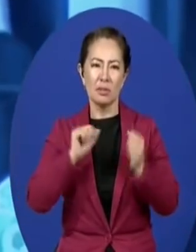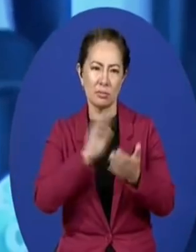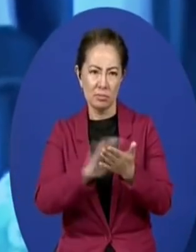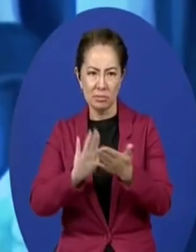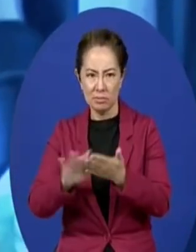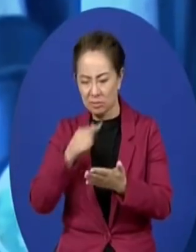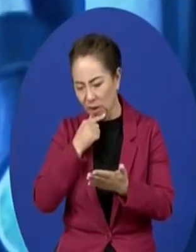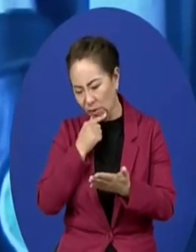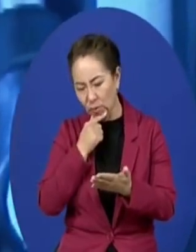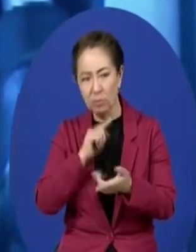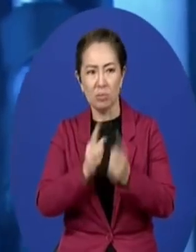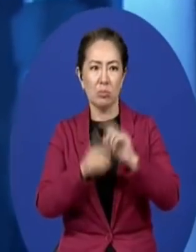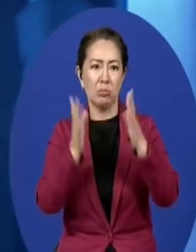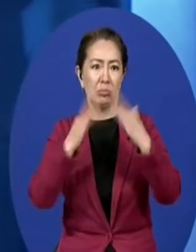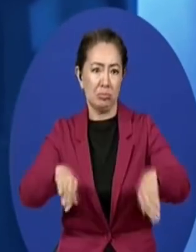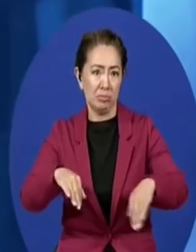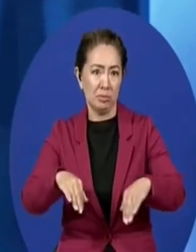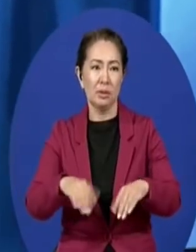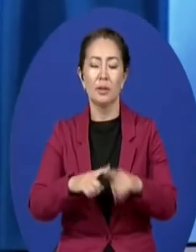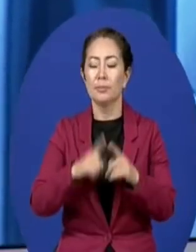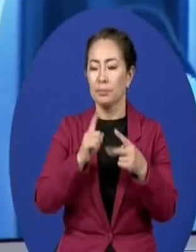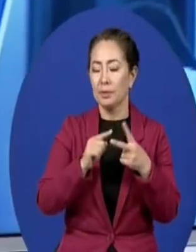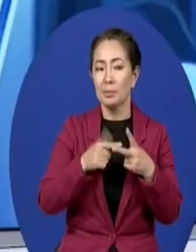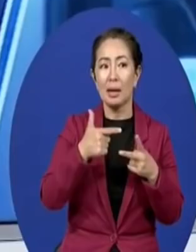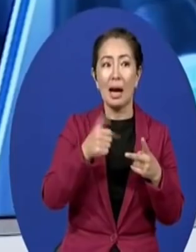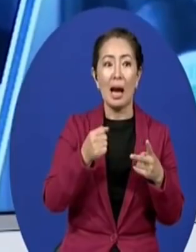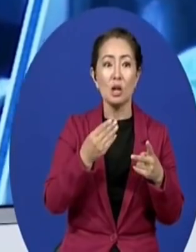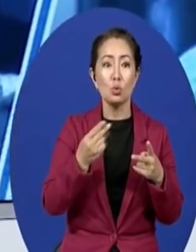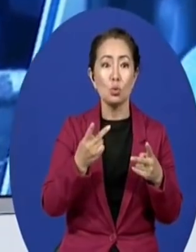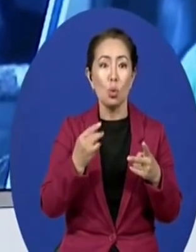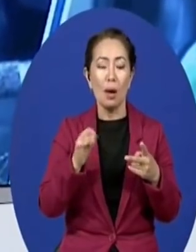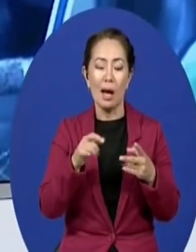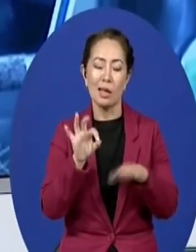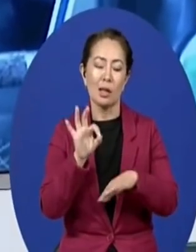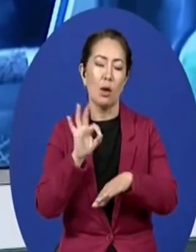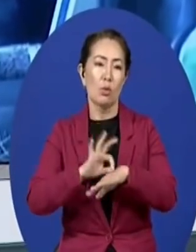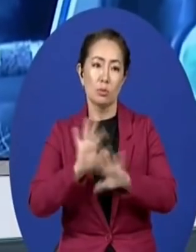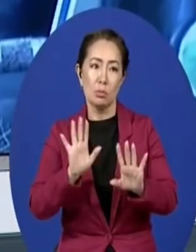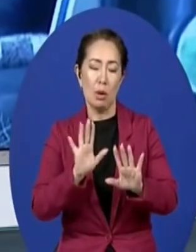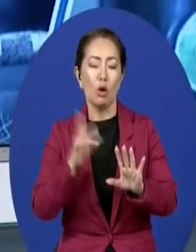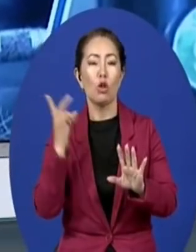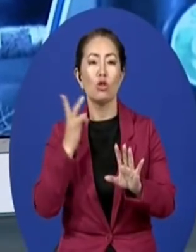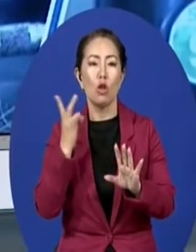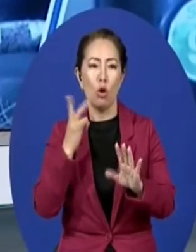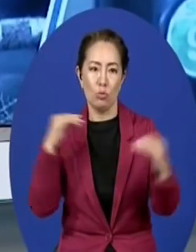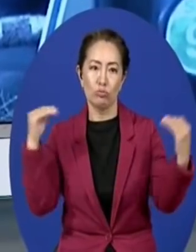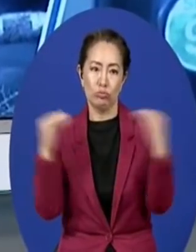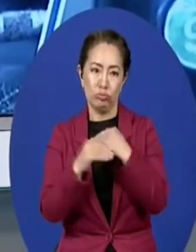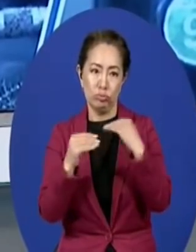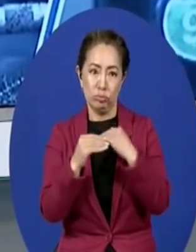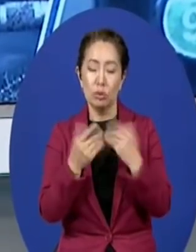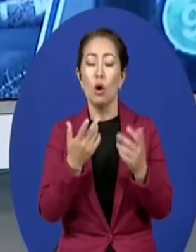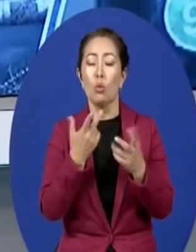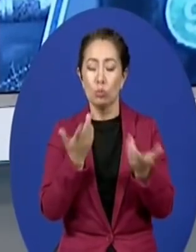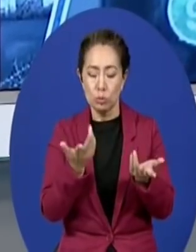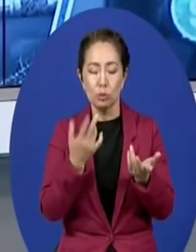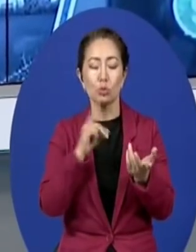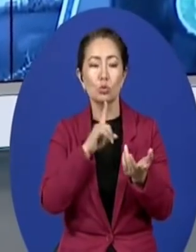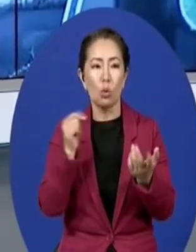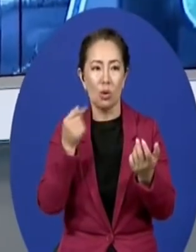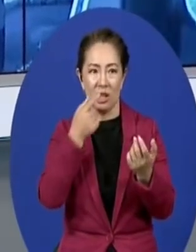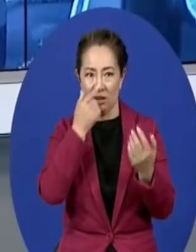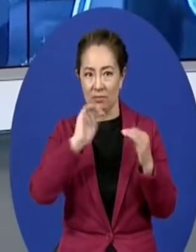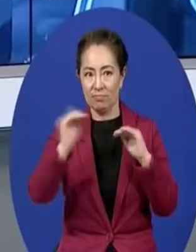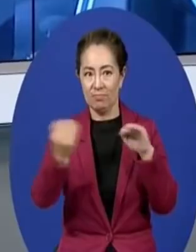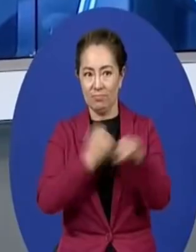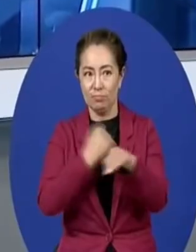шалтгаанаар нураах боллоо. Гашуун сухад халдваргүй ногоон бүс болсон байна. Маргааш ихэд 100 гаруй автомашиныг урд хилээр нэвтрүүлэх болсон. За